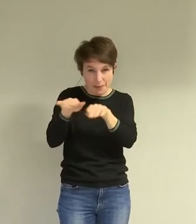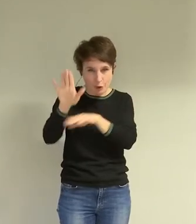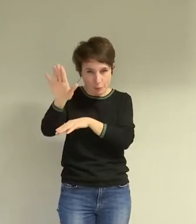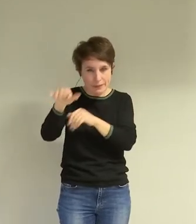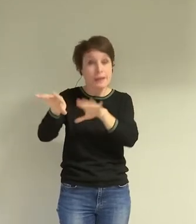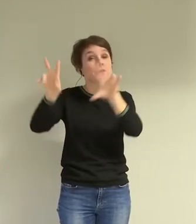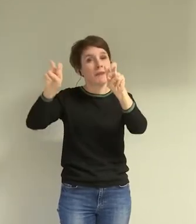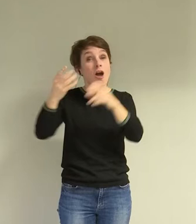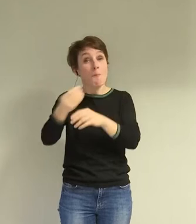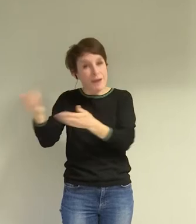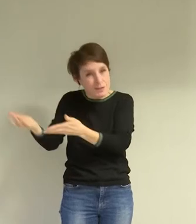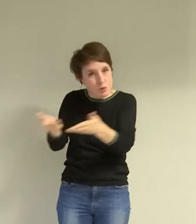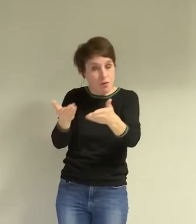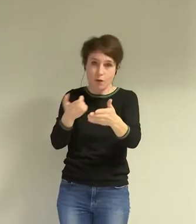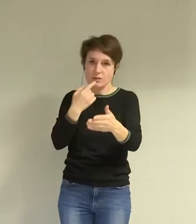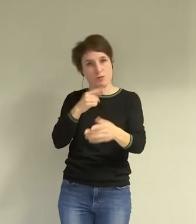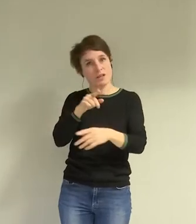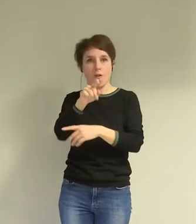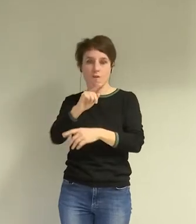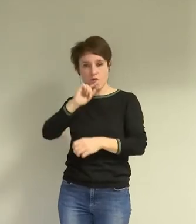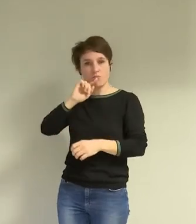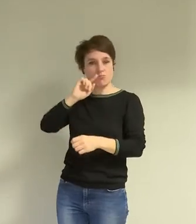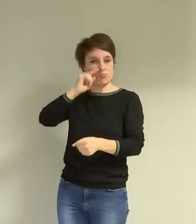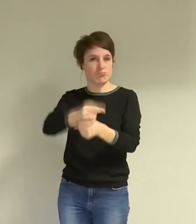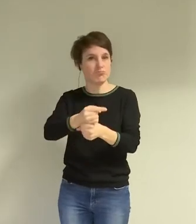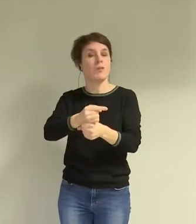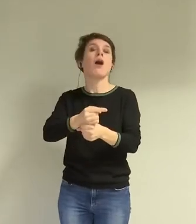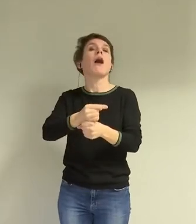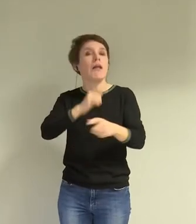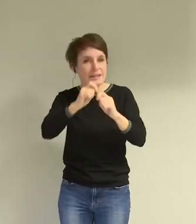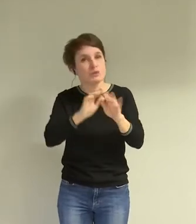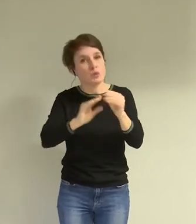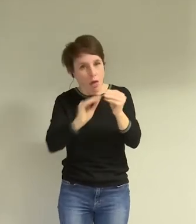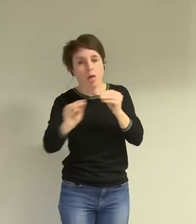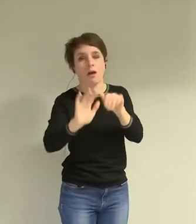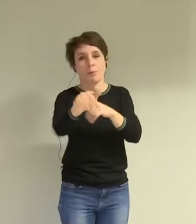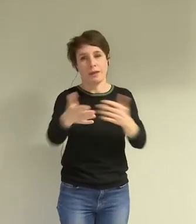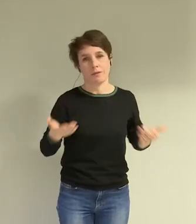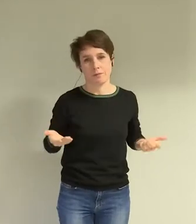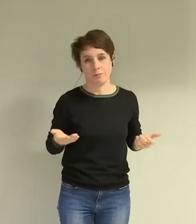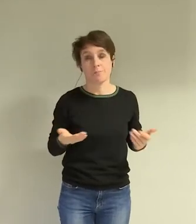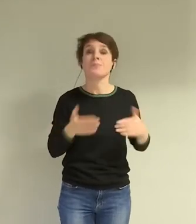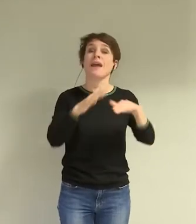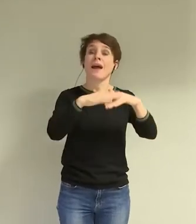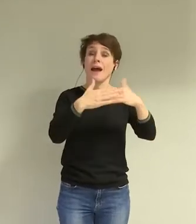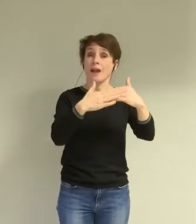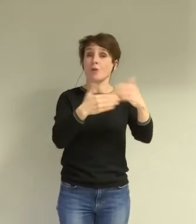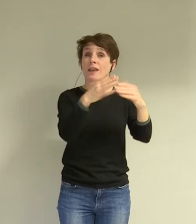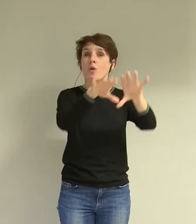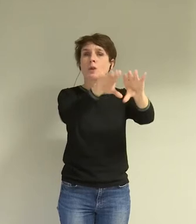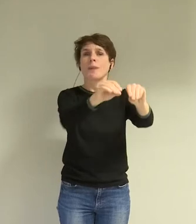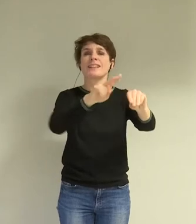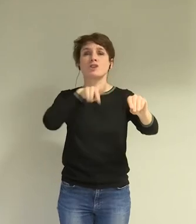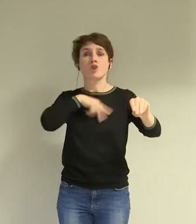proposé de discuter ensuite tout proche place notre dame les commerçants déplorent aussi le manque